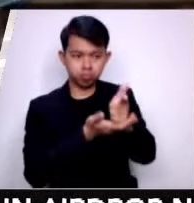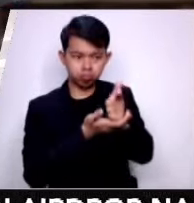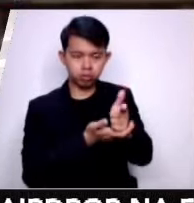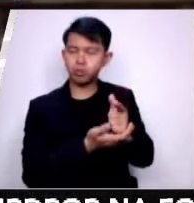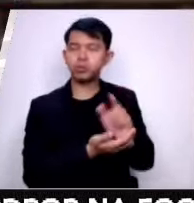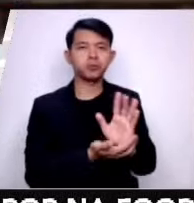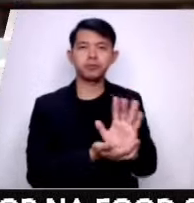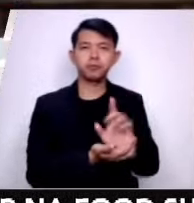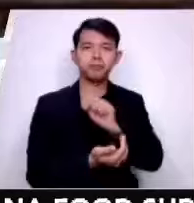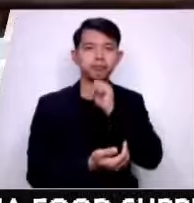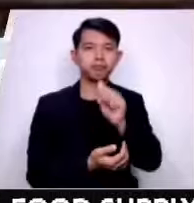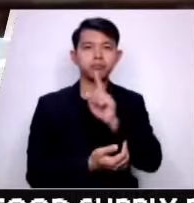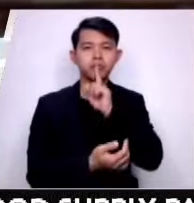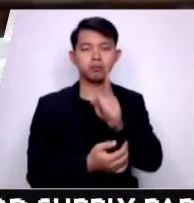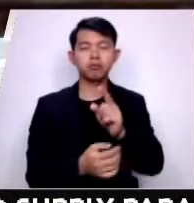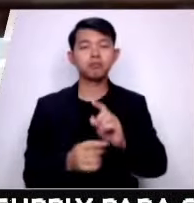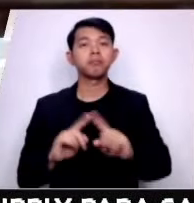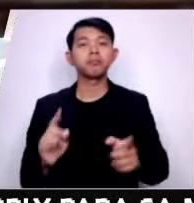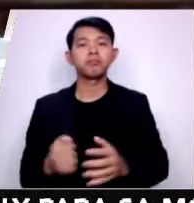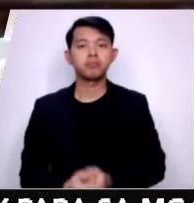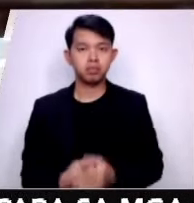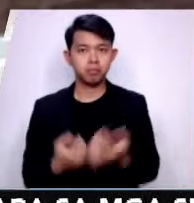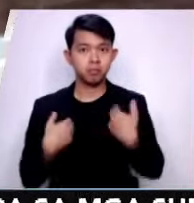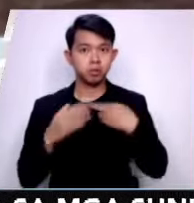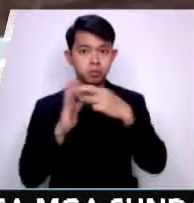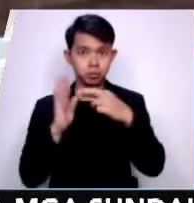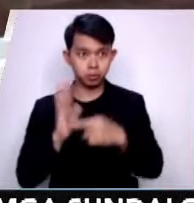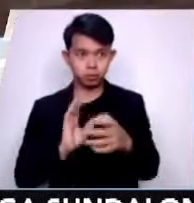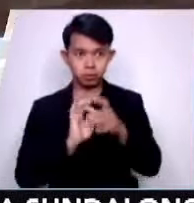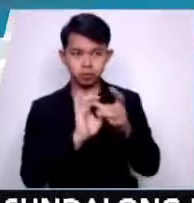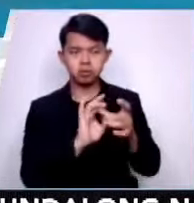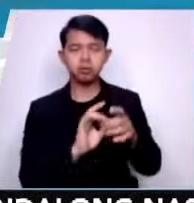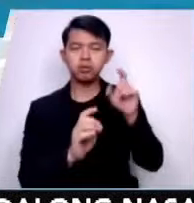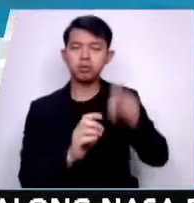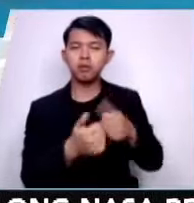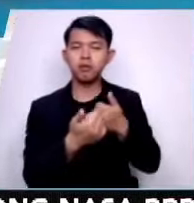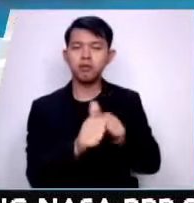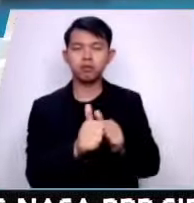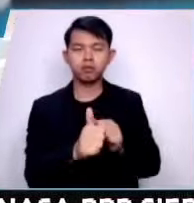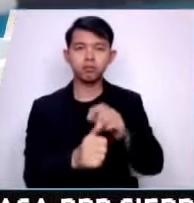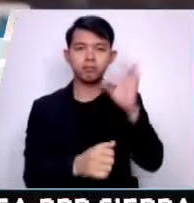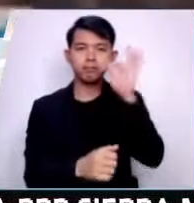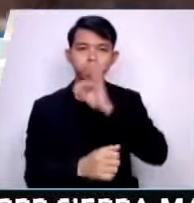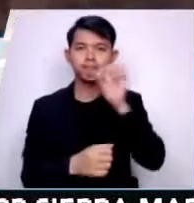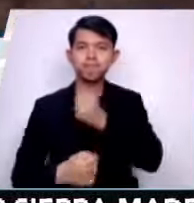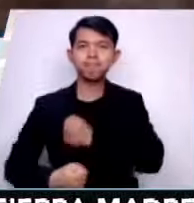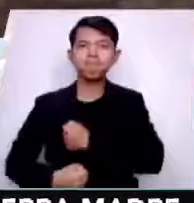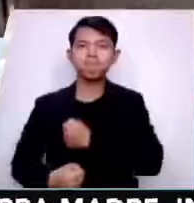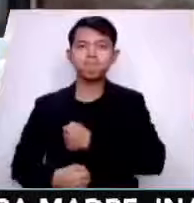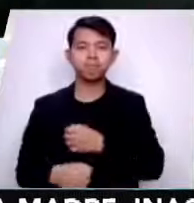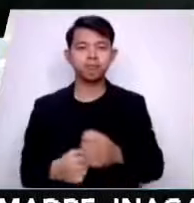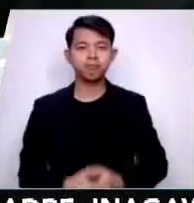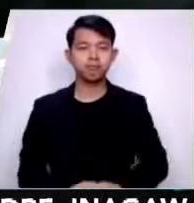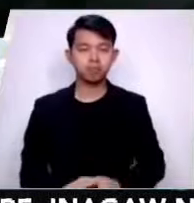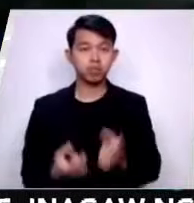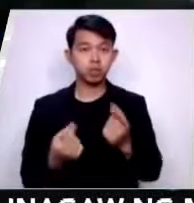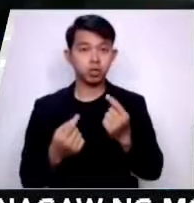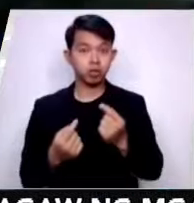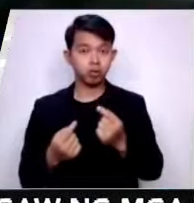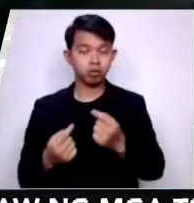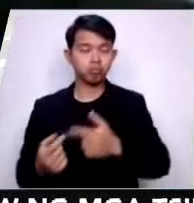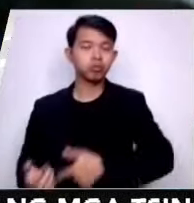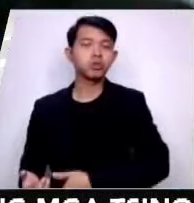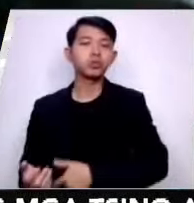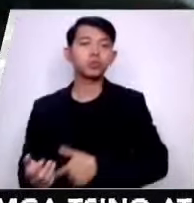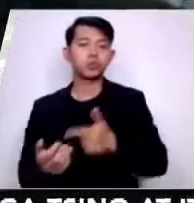Gayunpaman, may rules of engagement daw na sinusunod ang mga Pilipinong sundalo. Linabas lang nila just to get ready in case something happens